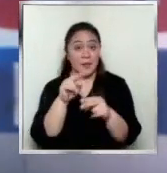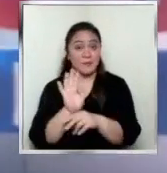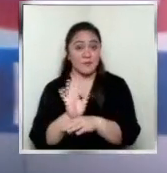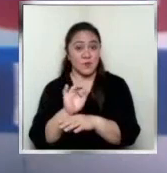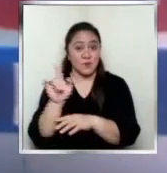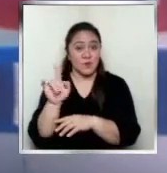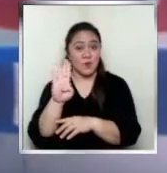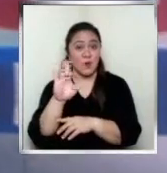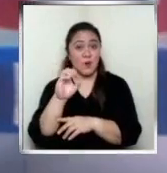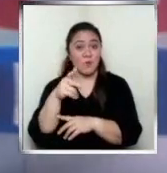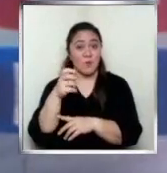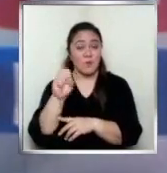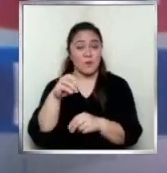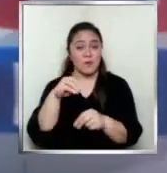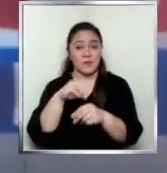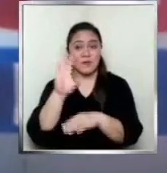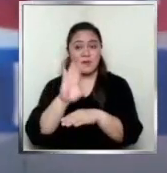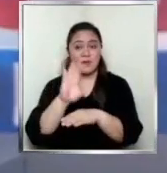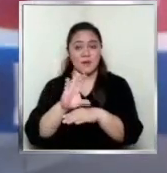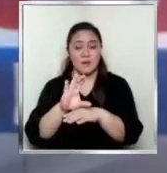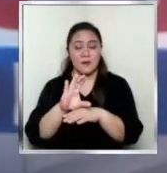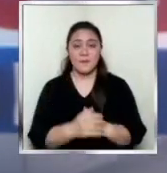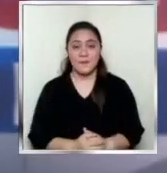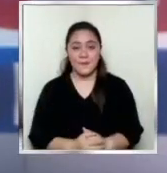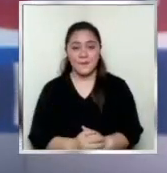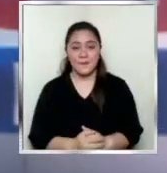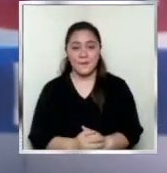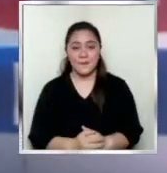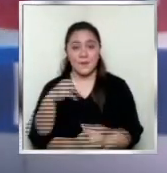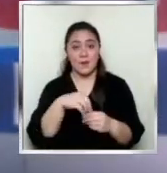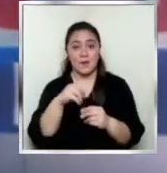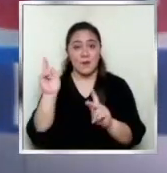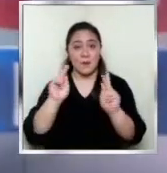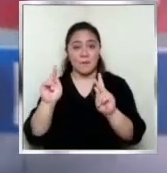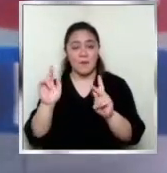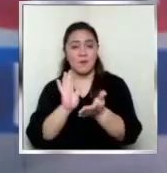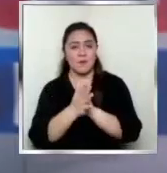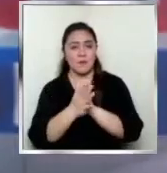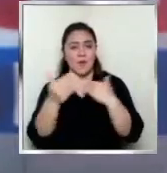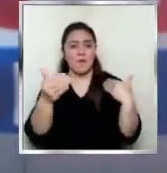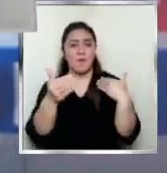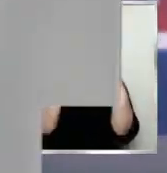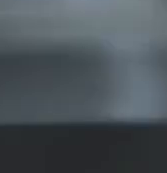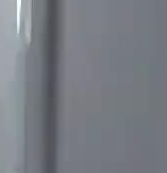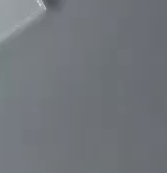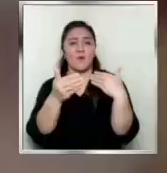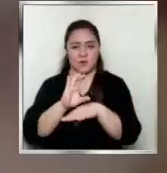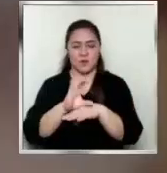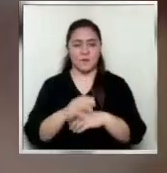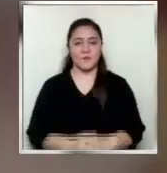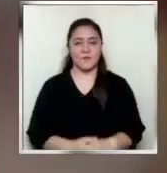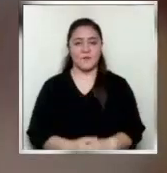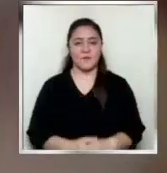simbahan na ang layunin daw ilapit sa Diyos ang mga netizen. Yan ang Pampagod Vibes ni Jamie Santos.